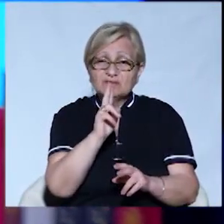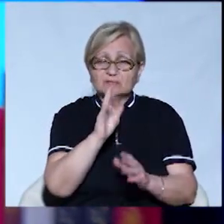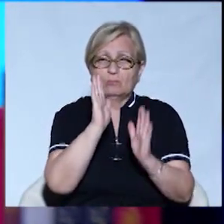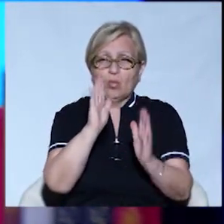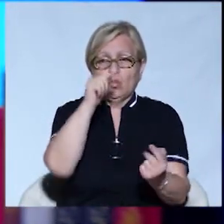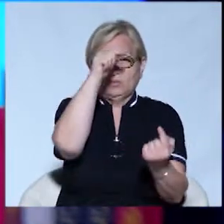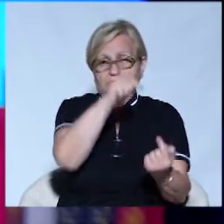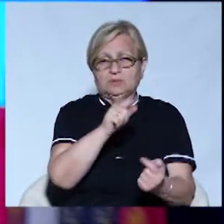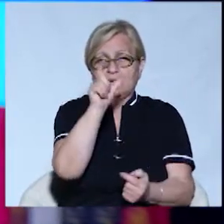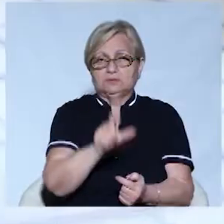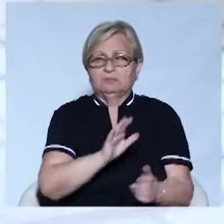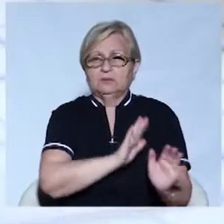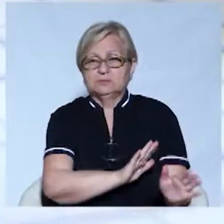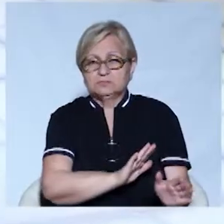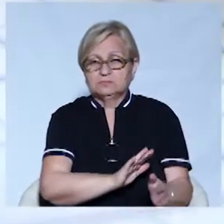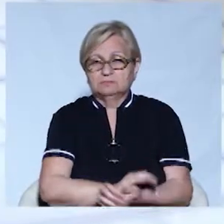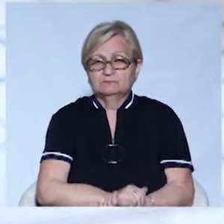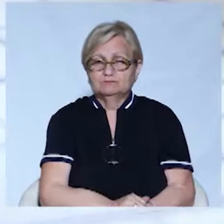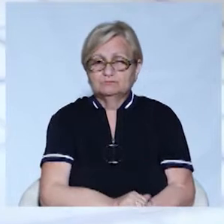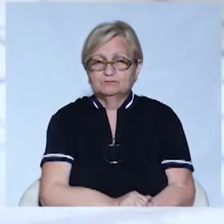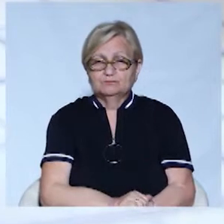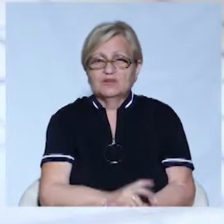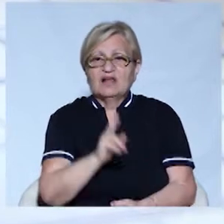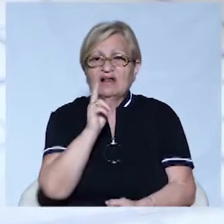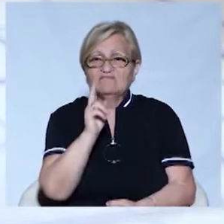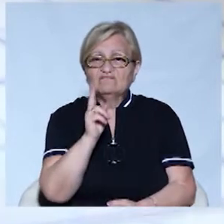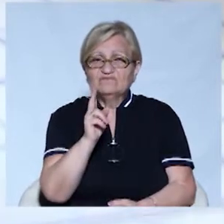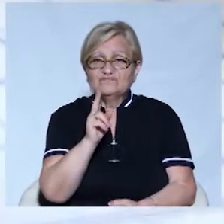ადამიანს მიემართება. ვინ გალობს?